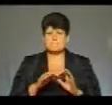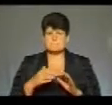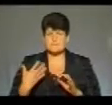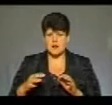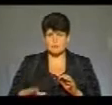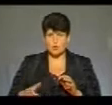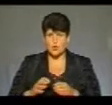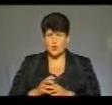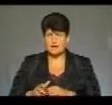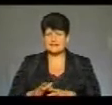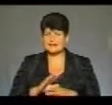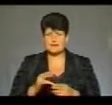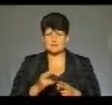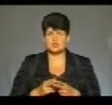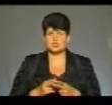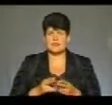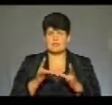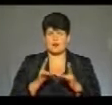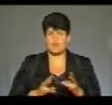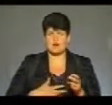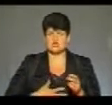та непідтверджена закрита травма живота.